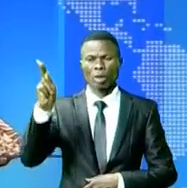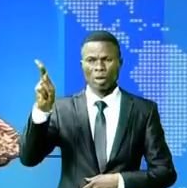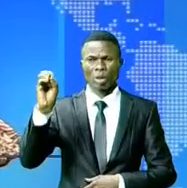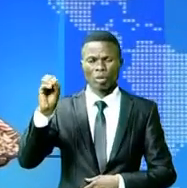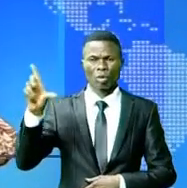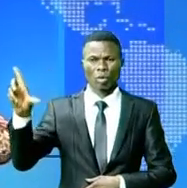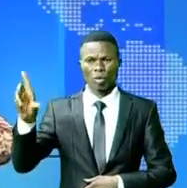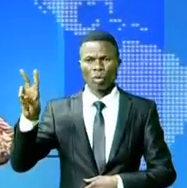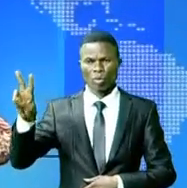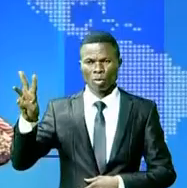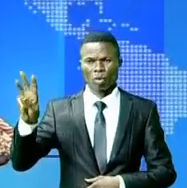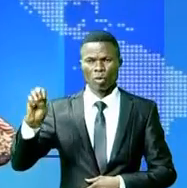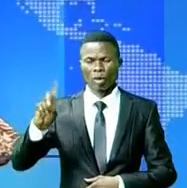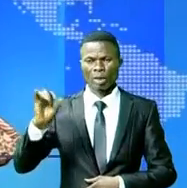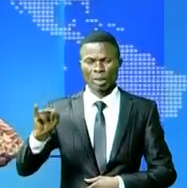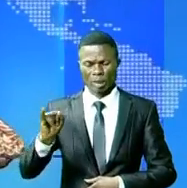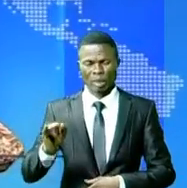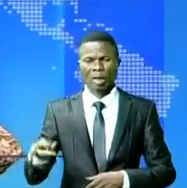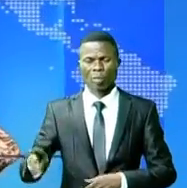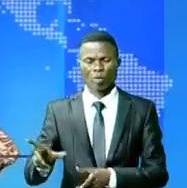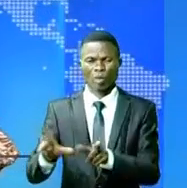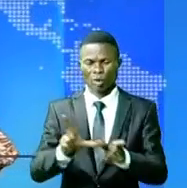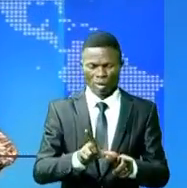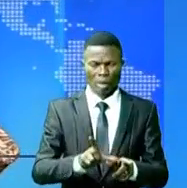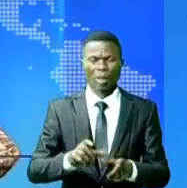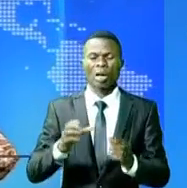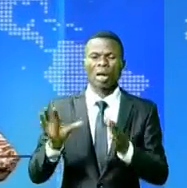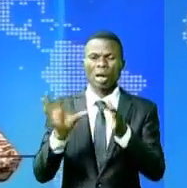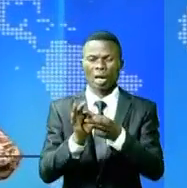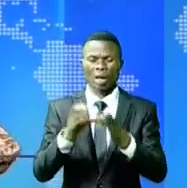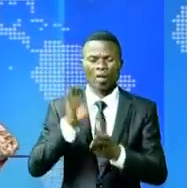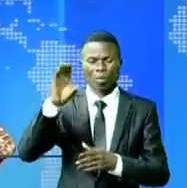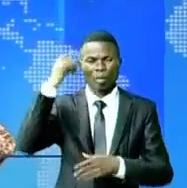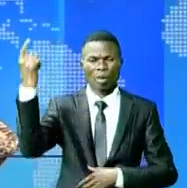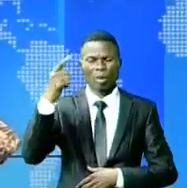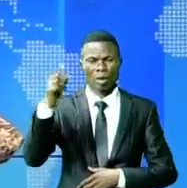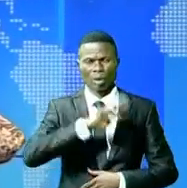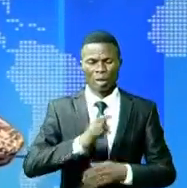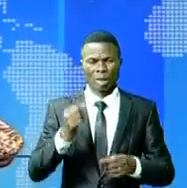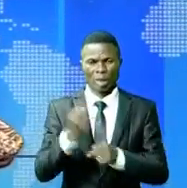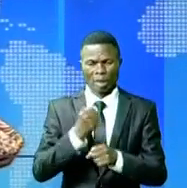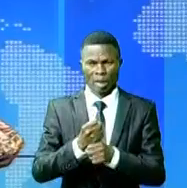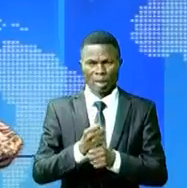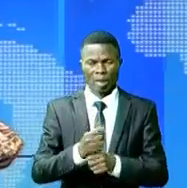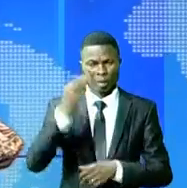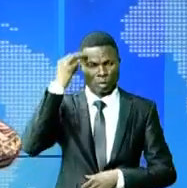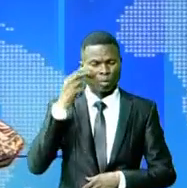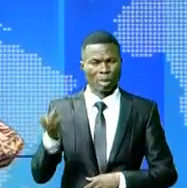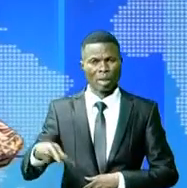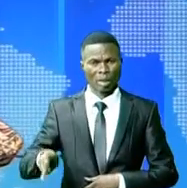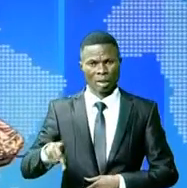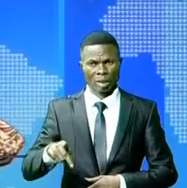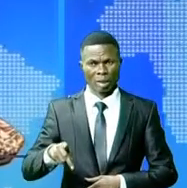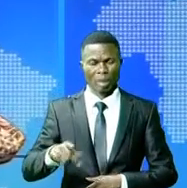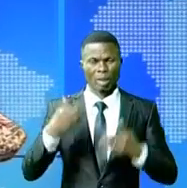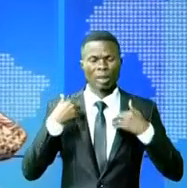province de Lualaba dans le cadre de la coopération entre la Banque mondiale et la RDC. Une opération supervisée par le ministre provincial de